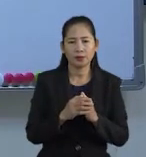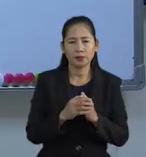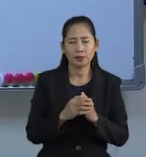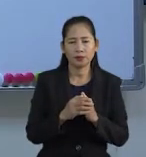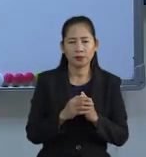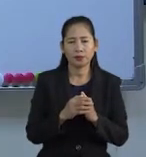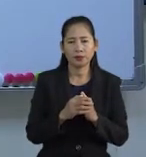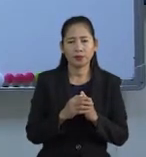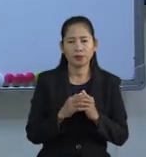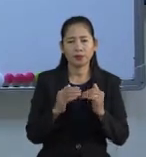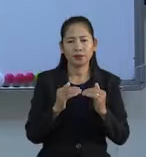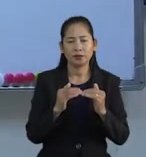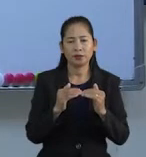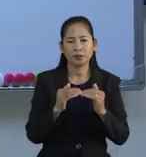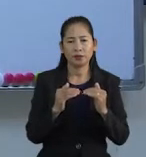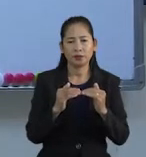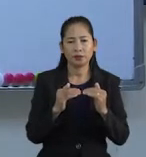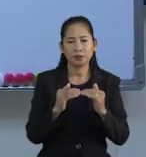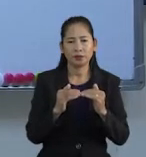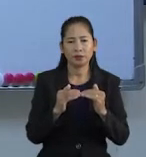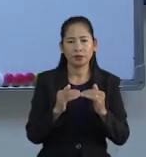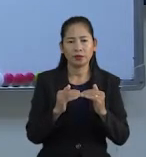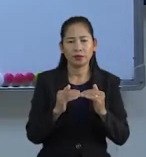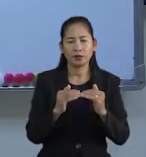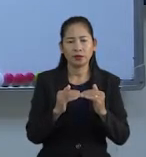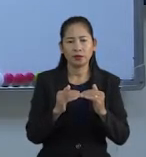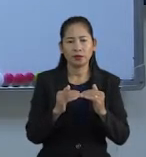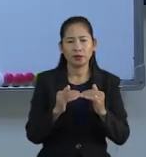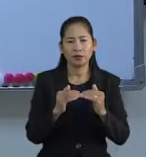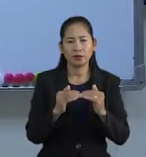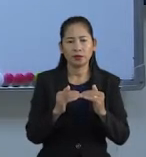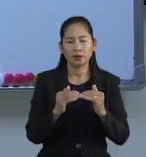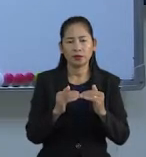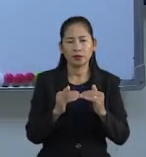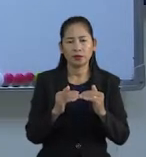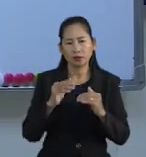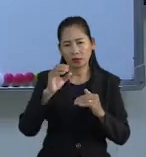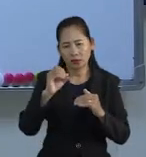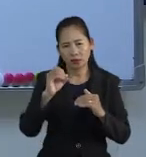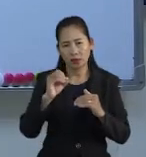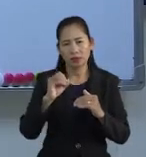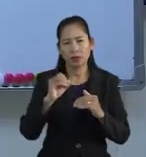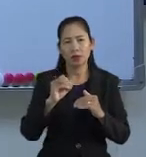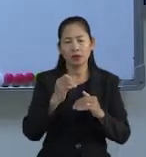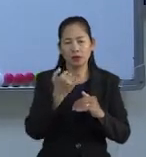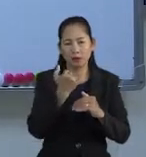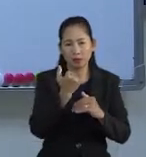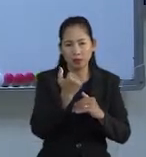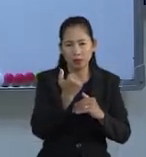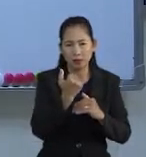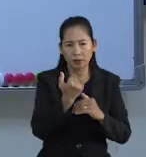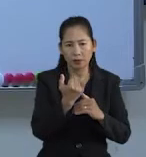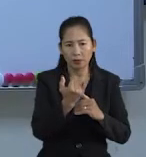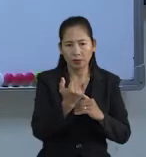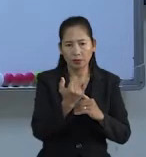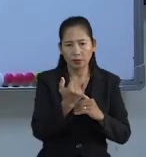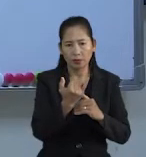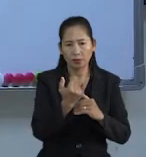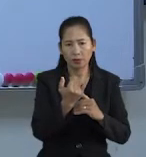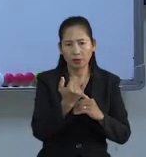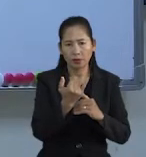và miên làm lại mà má con và bởi vì nơi này tùng rìa dẫn mà miên làm lại mà làm